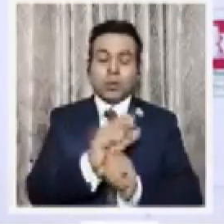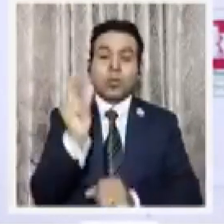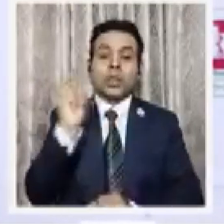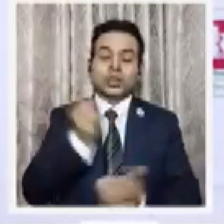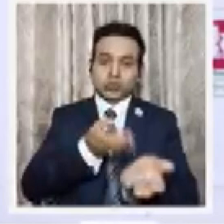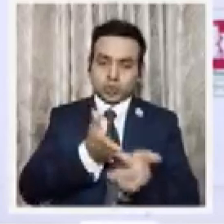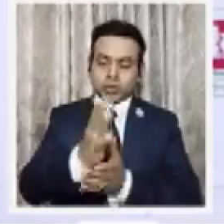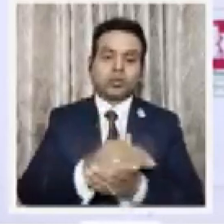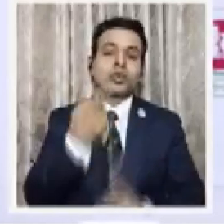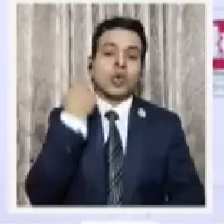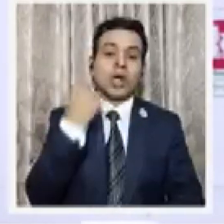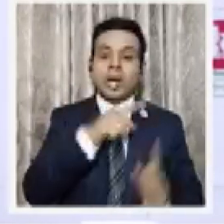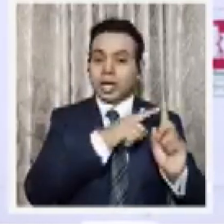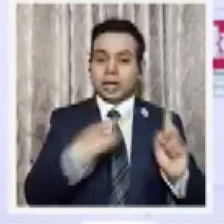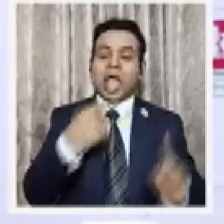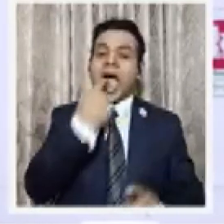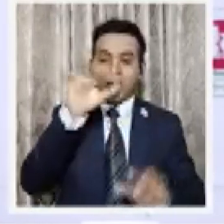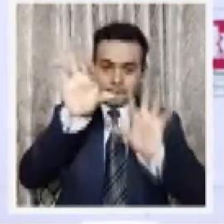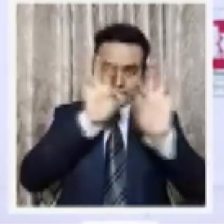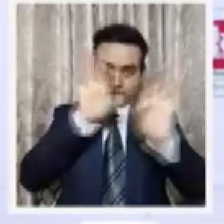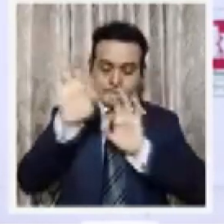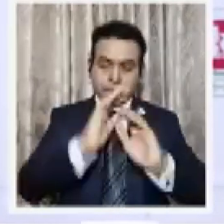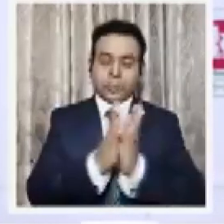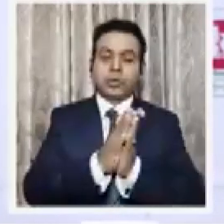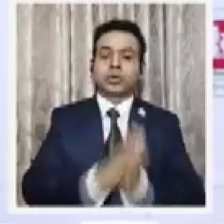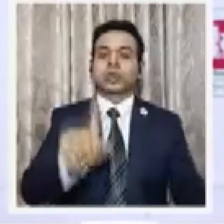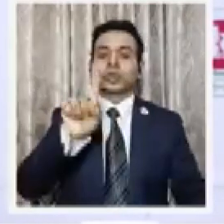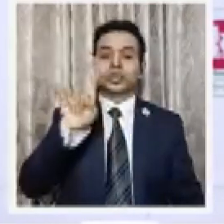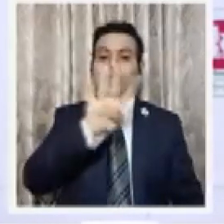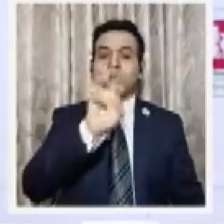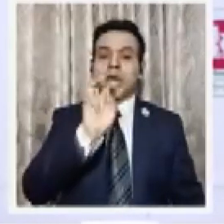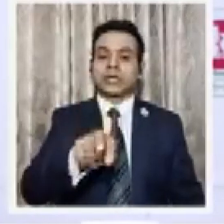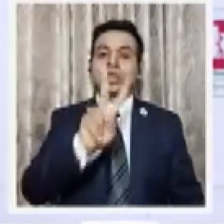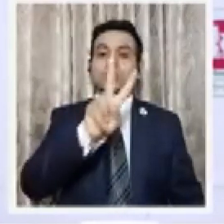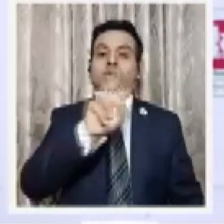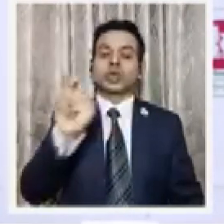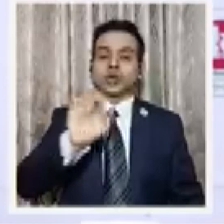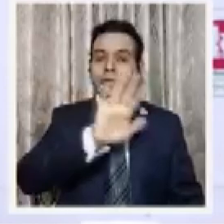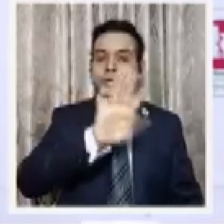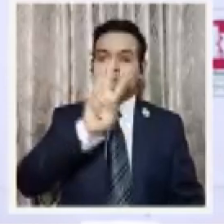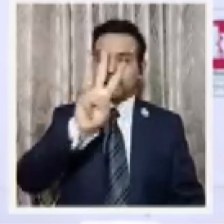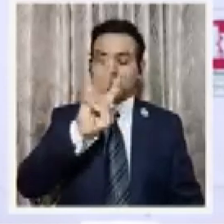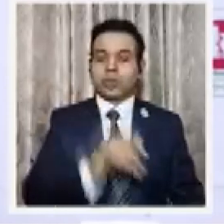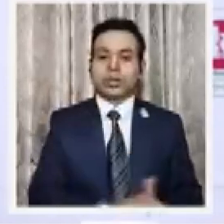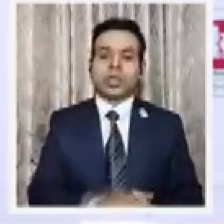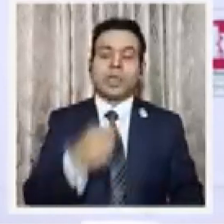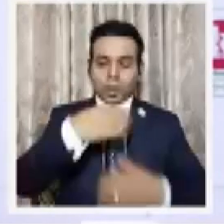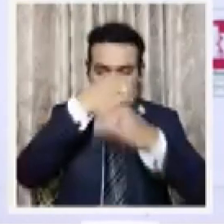বর্তমানে 82টি পরীক্ষাগারে নমুনা পরীক্ষা কার্যক্রম চলছে। গত 24 ঘন্টায় নমুনা সংগ্রহ